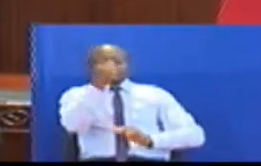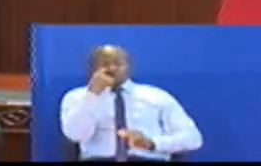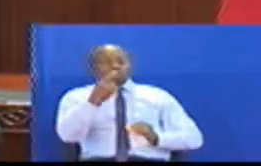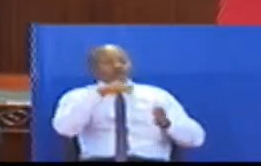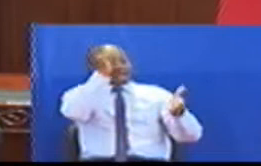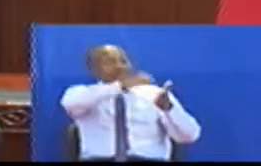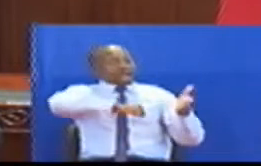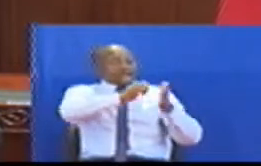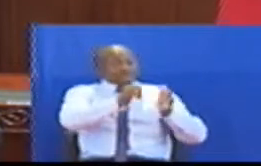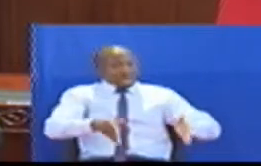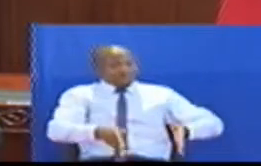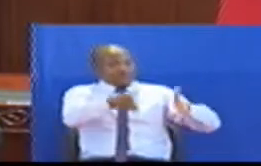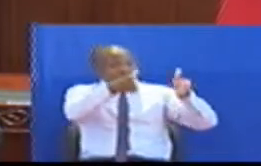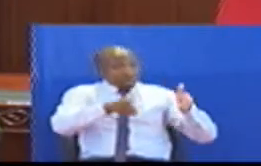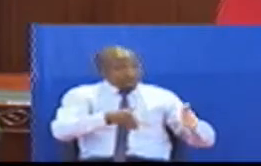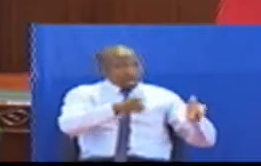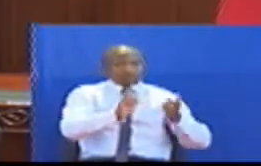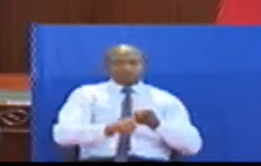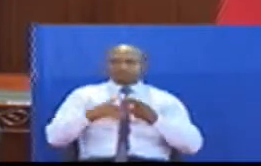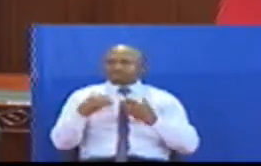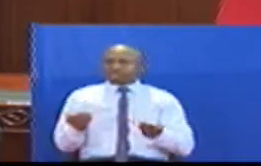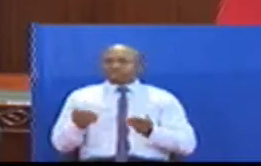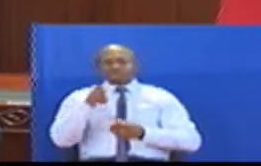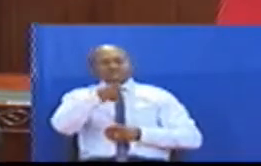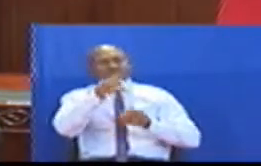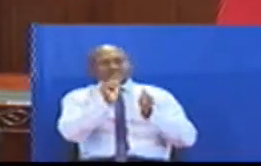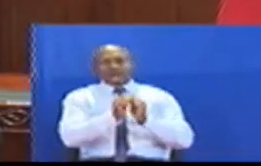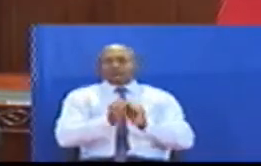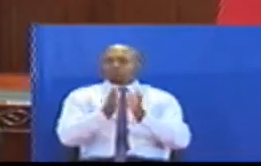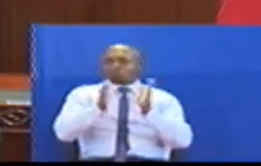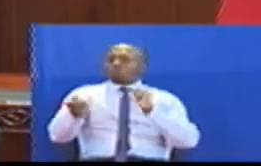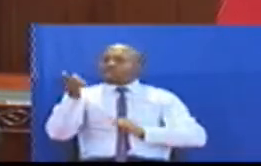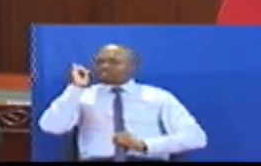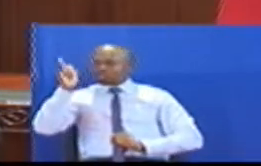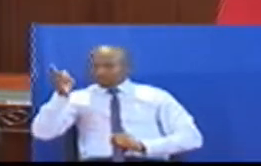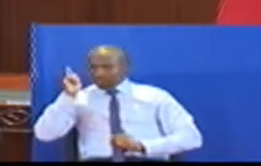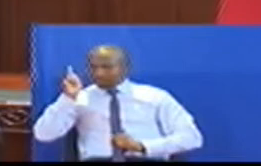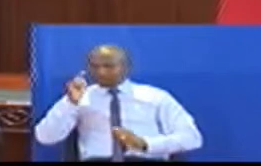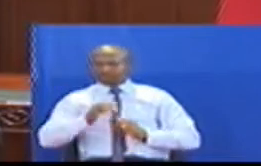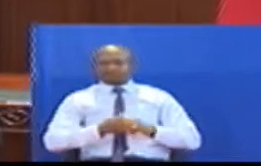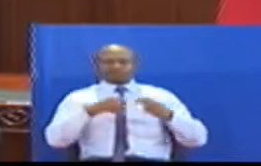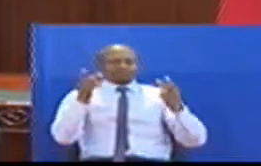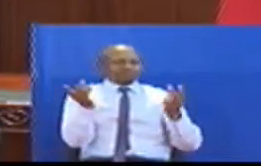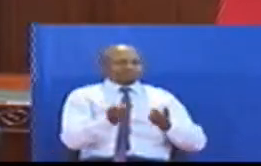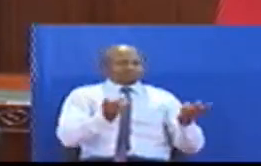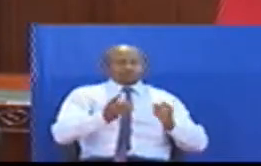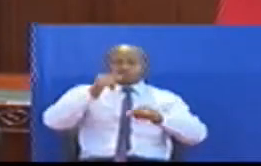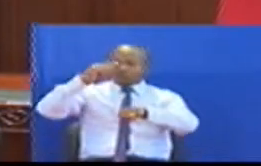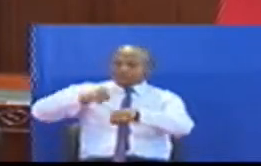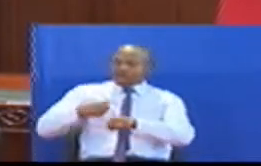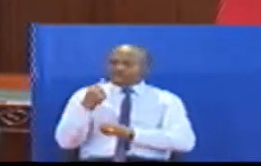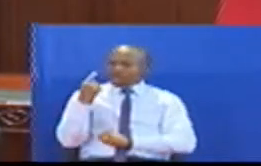inapita Sikonge na kwenda mpaka Mpanda. Hilo ni jambo la kihistoria kwao. Na kwa mara ya kwanza